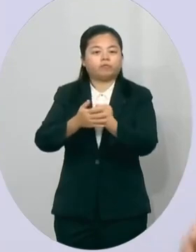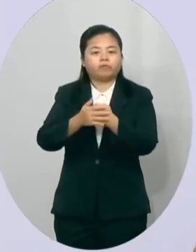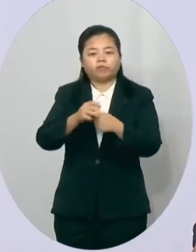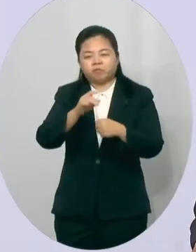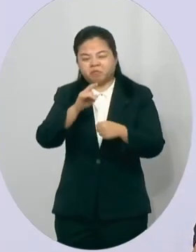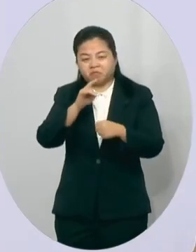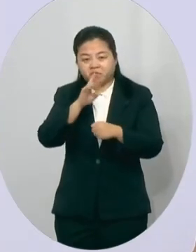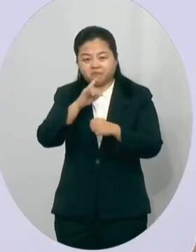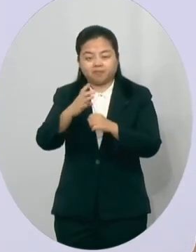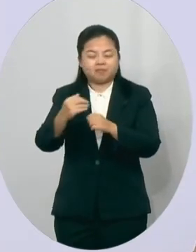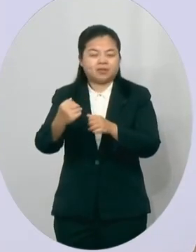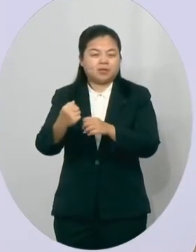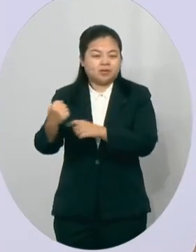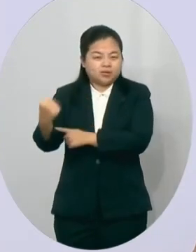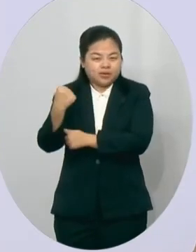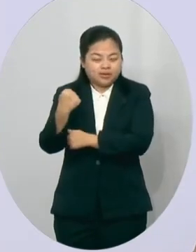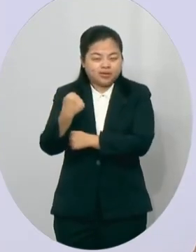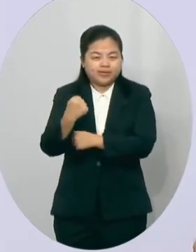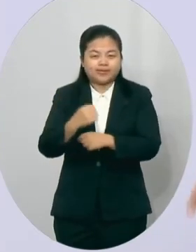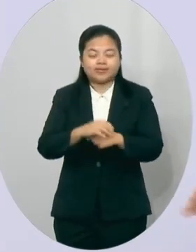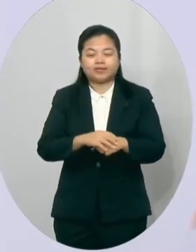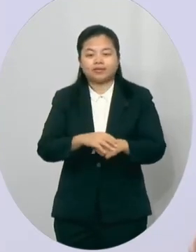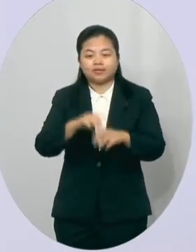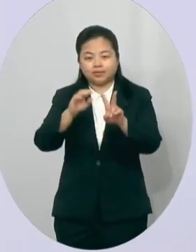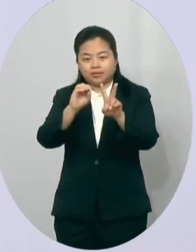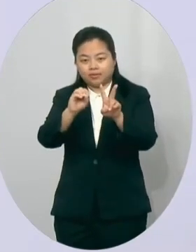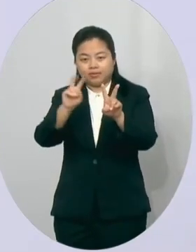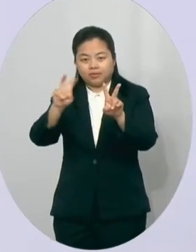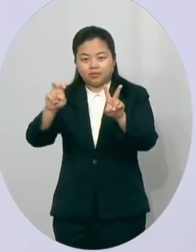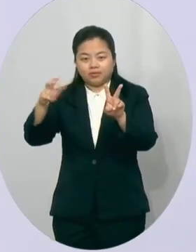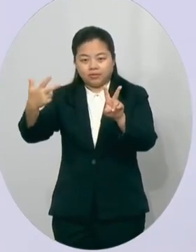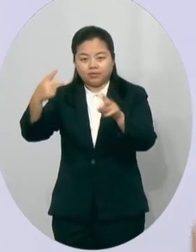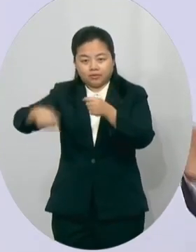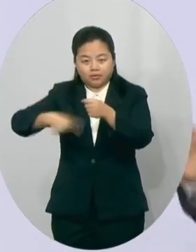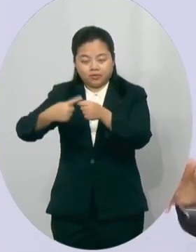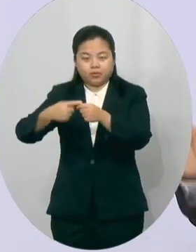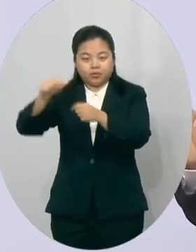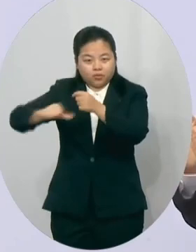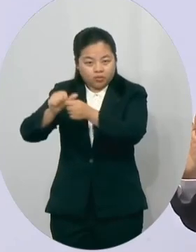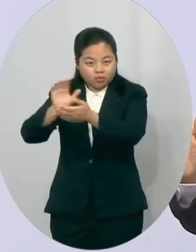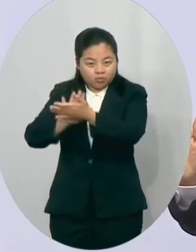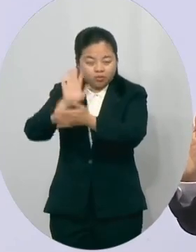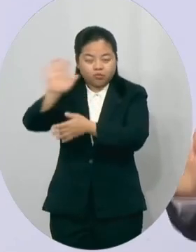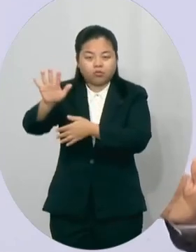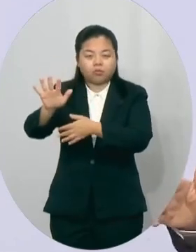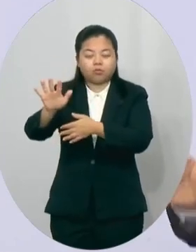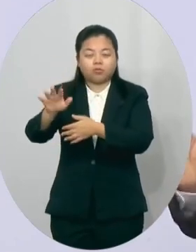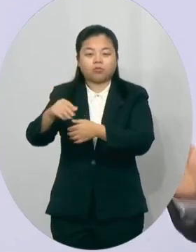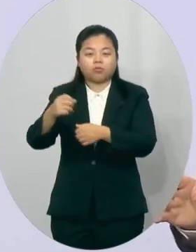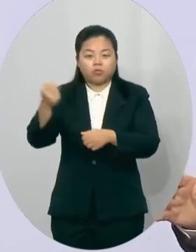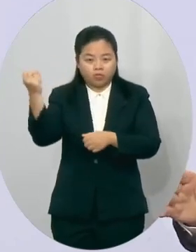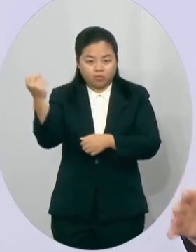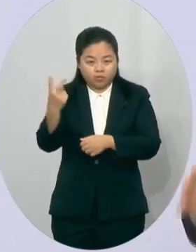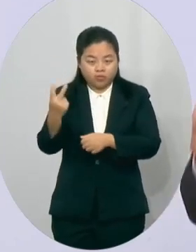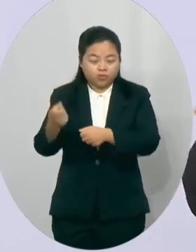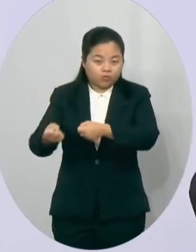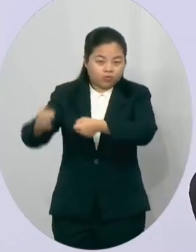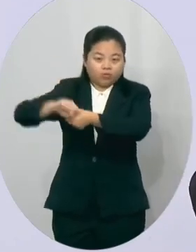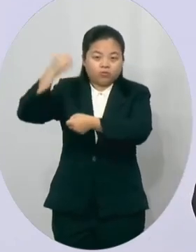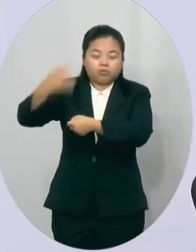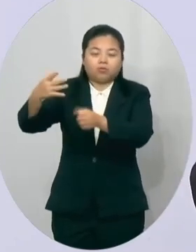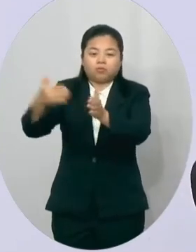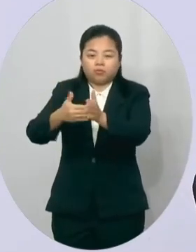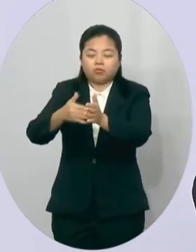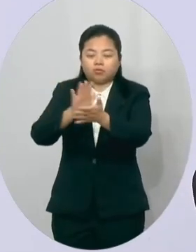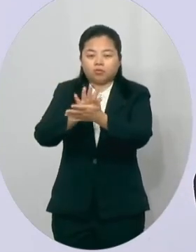理力争，也因此2027年就在5年之后，两部燃气机组增加以后，